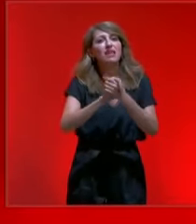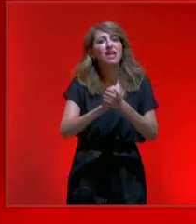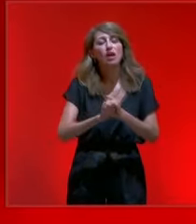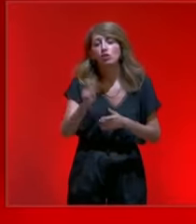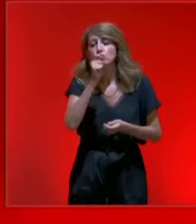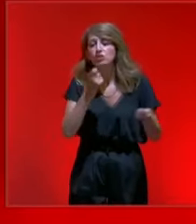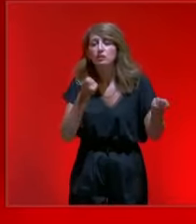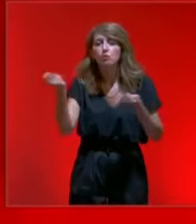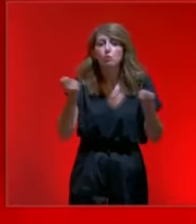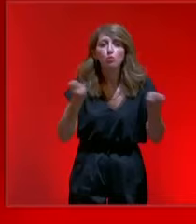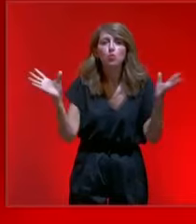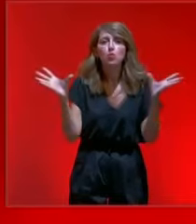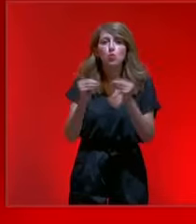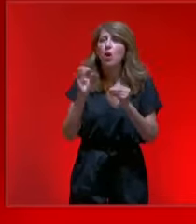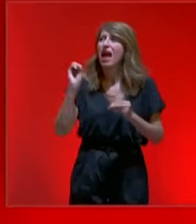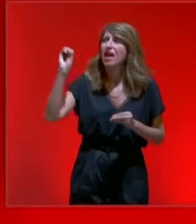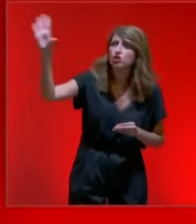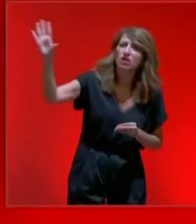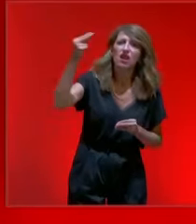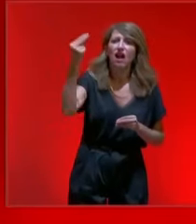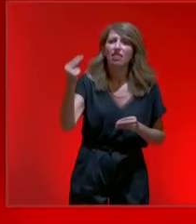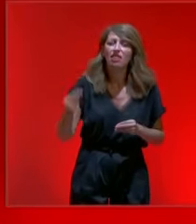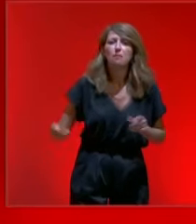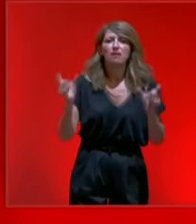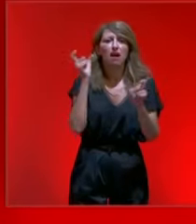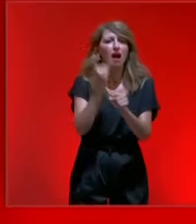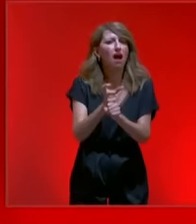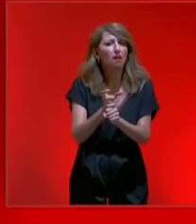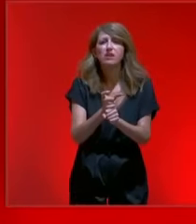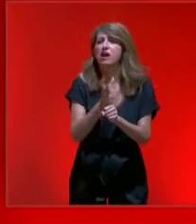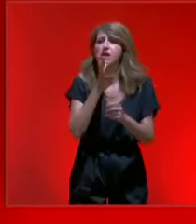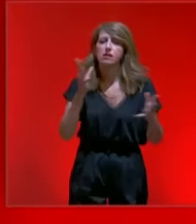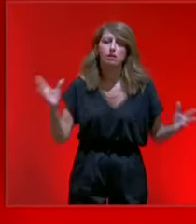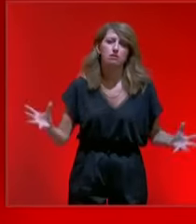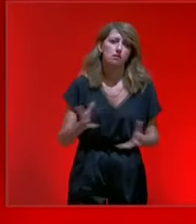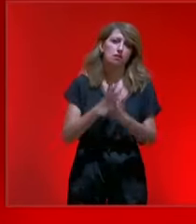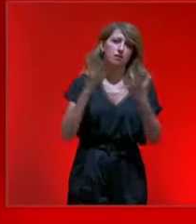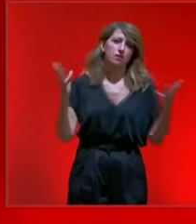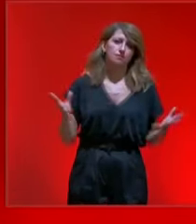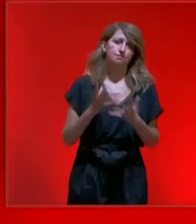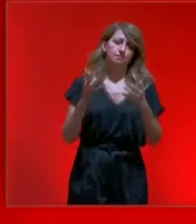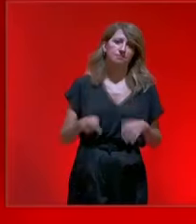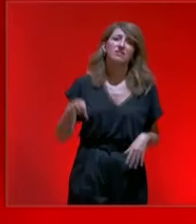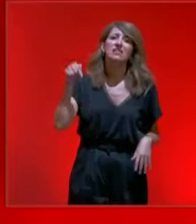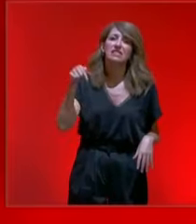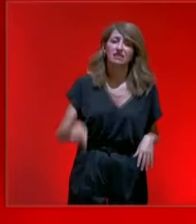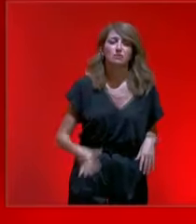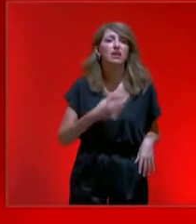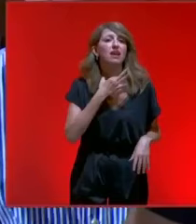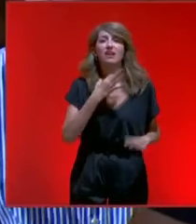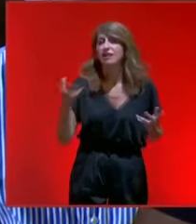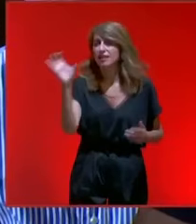επέτεινε αντικειμενικά την αστάθεια. Σήμερα, μια προοδευτική μεταρρύθμιση στην Ευρωπαϊκή Ένωση